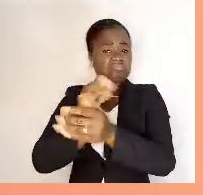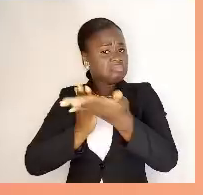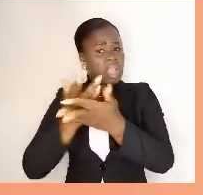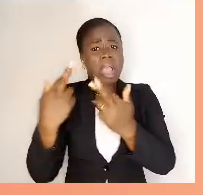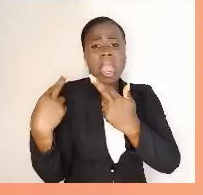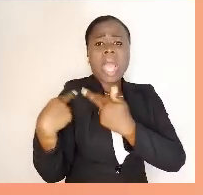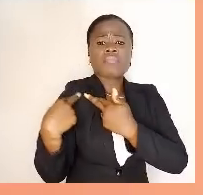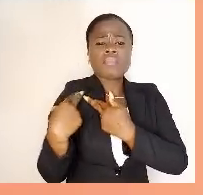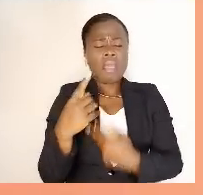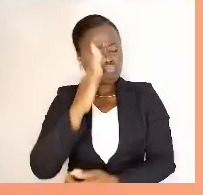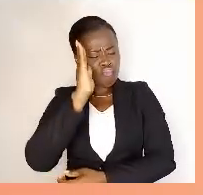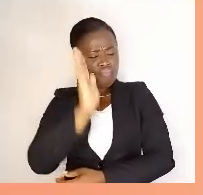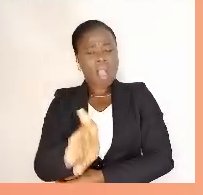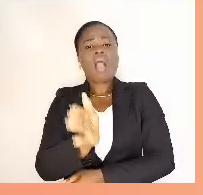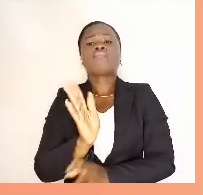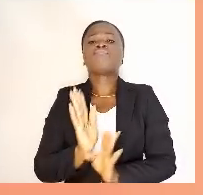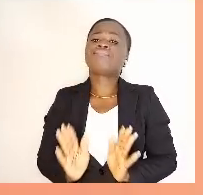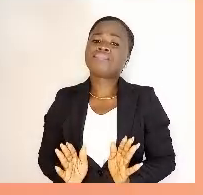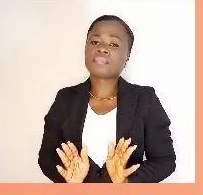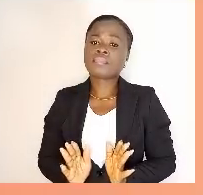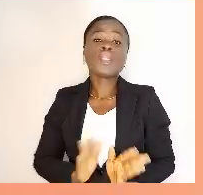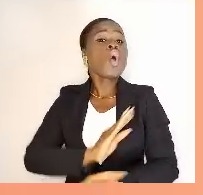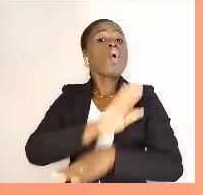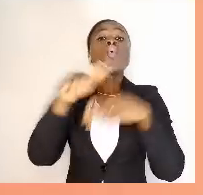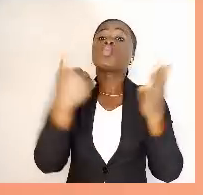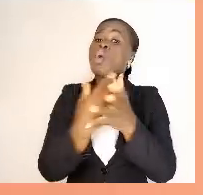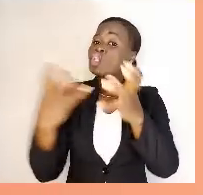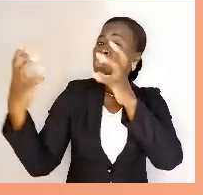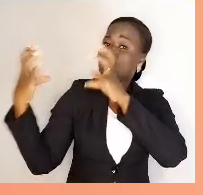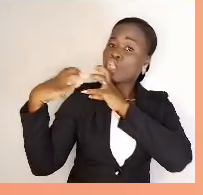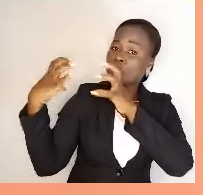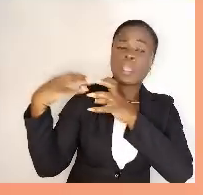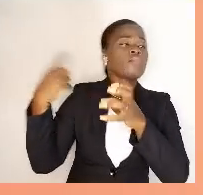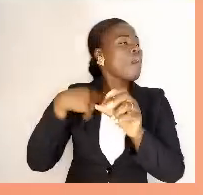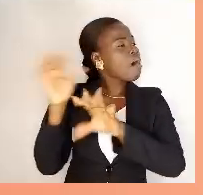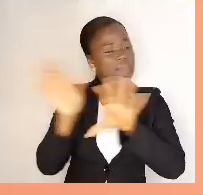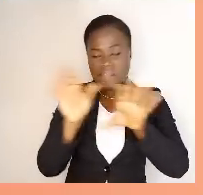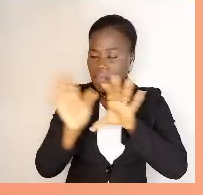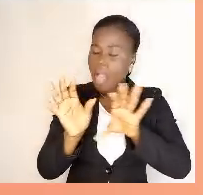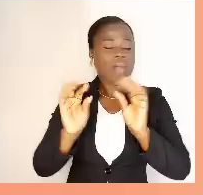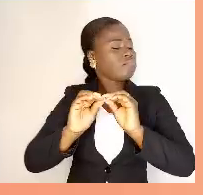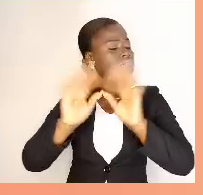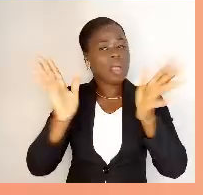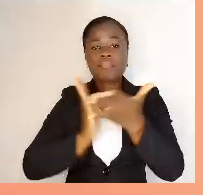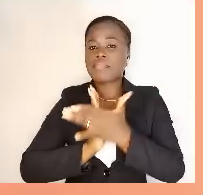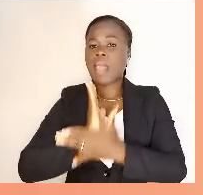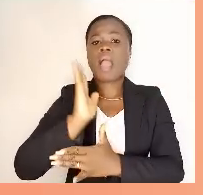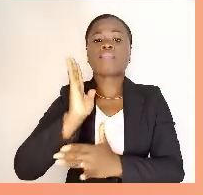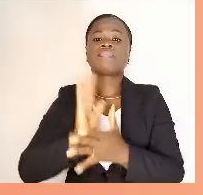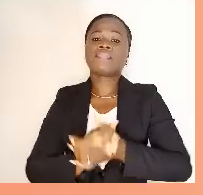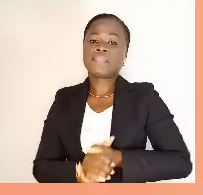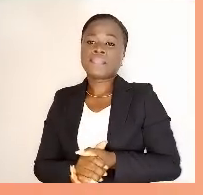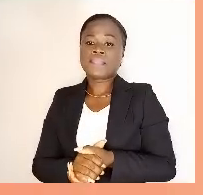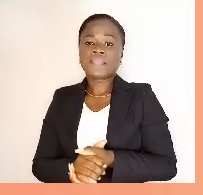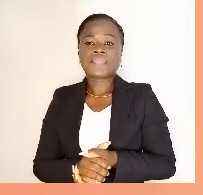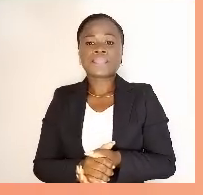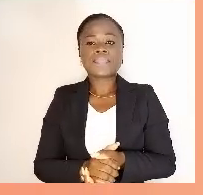j'assumerai avec responsabilité et fermeté toutes les charges qui incombent à ma